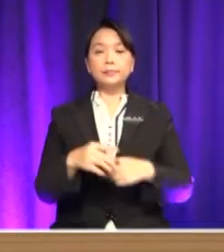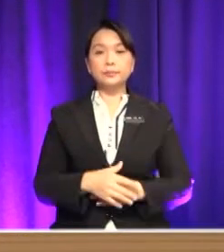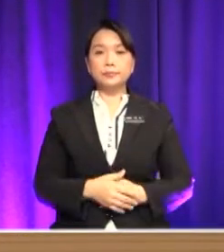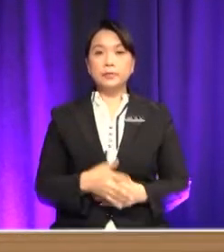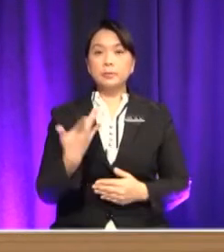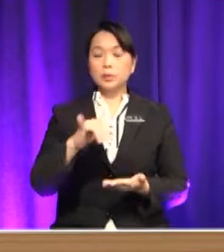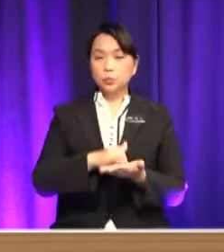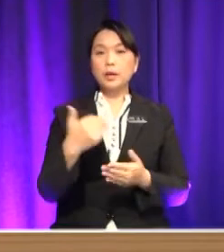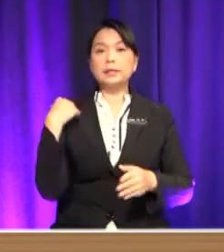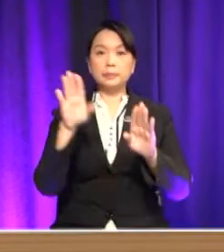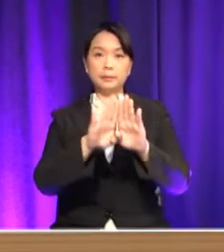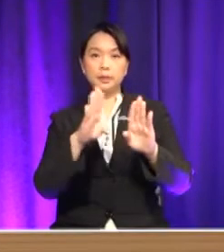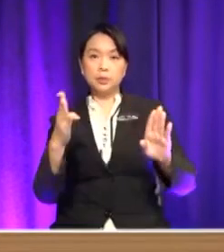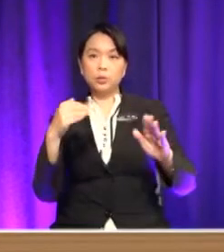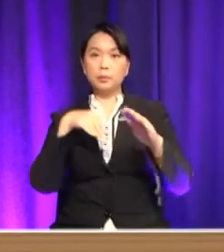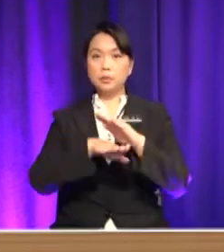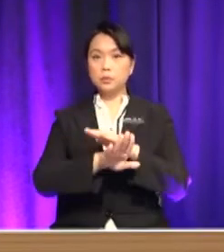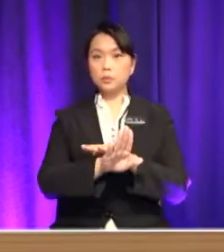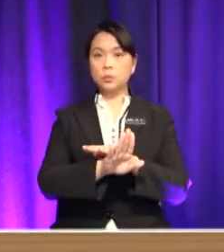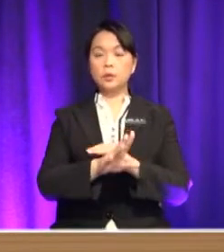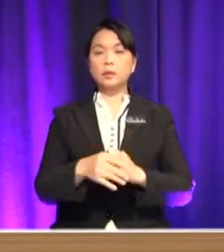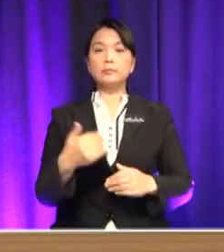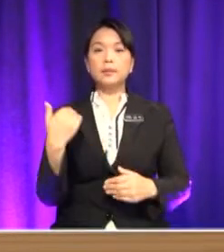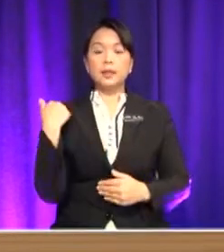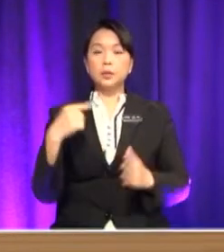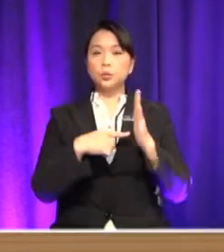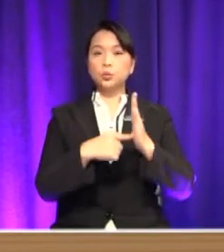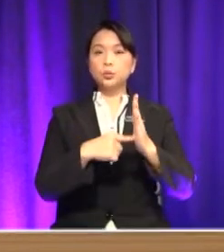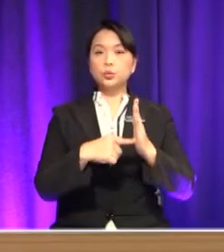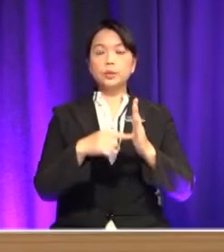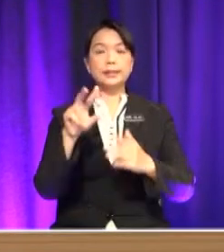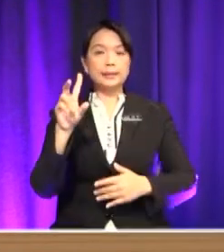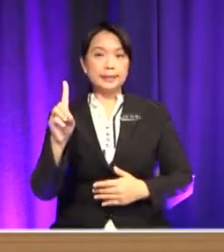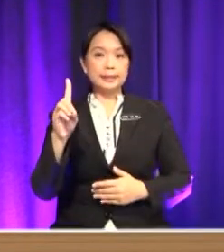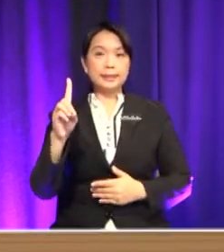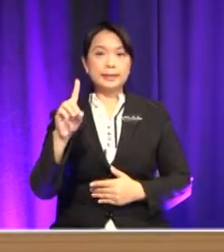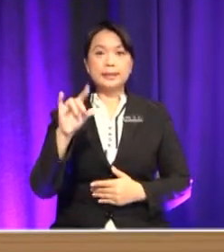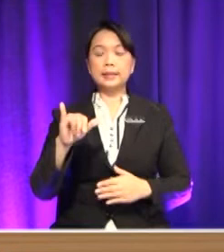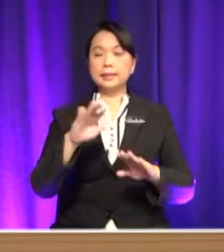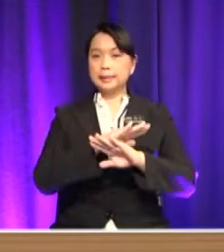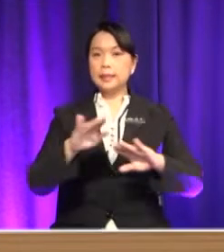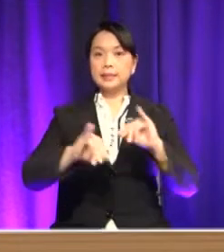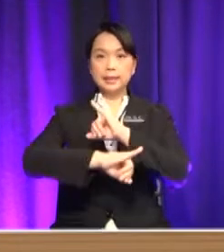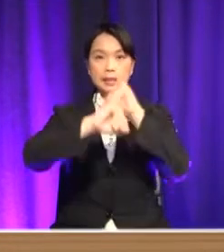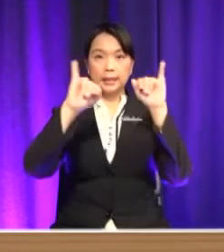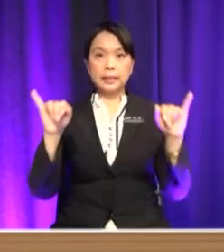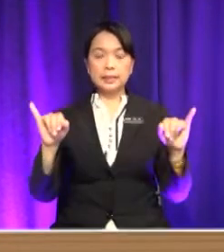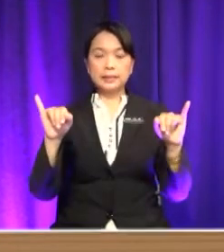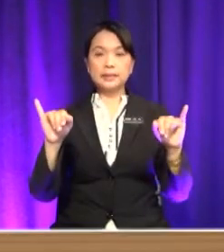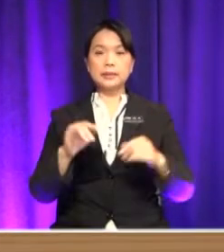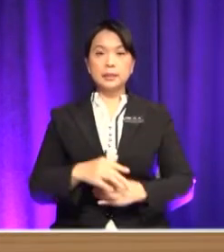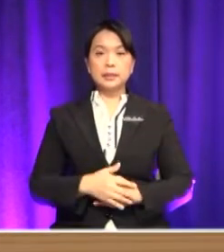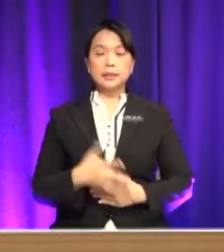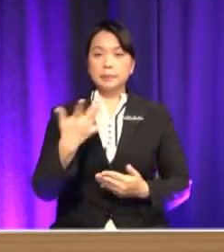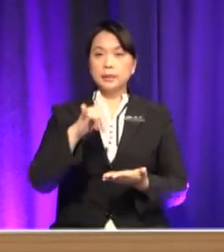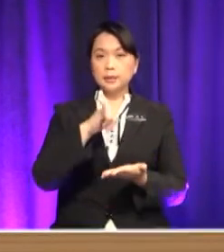pintu masuk. Ada ditunjukkan dimensi yang tidak begitu jelas sangat, iaitu panjang lebar.